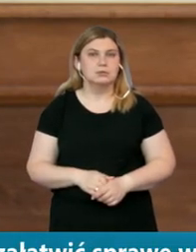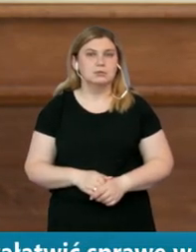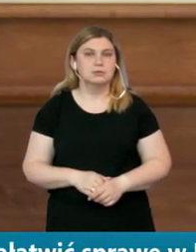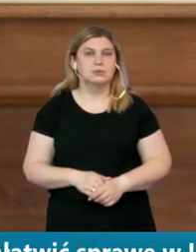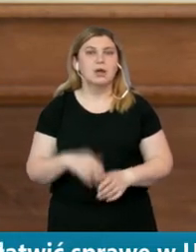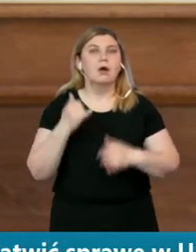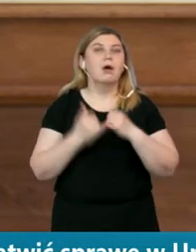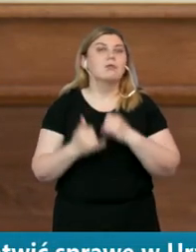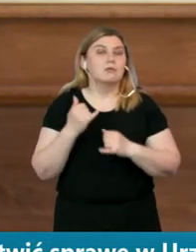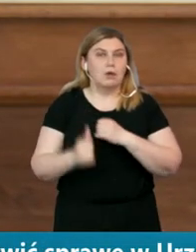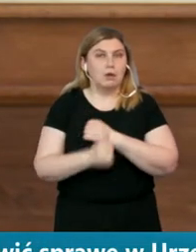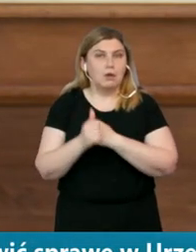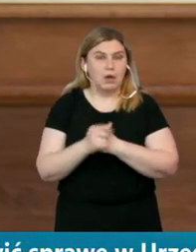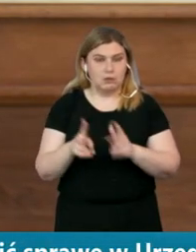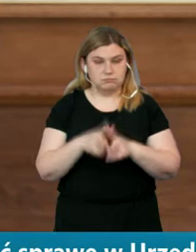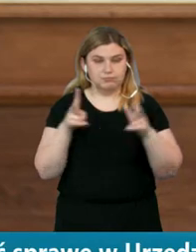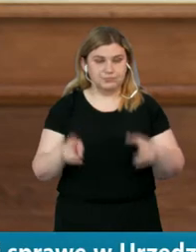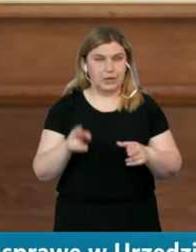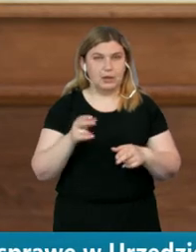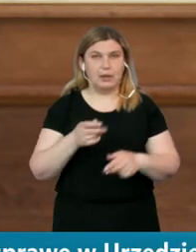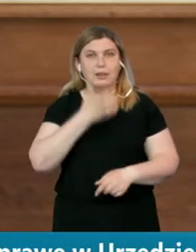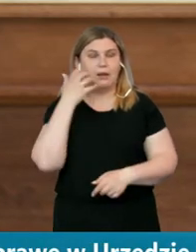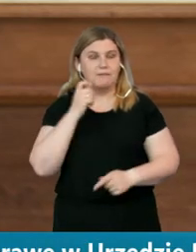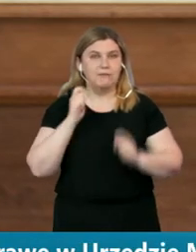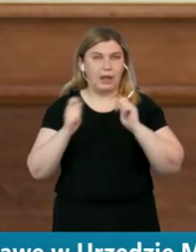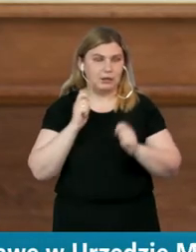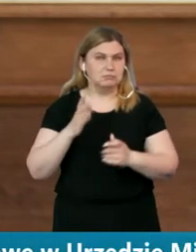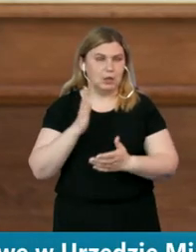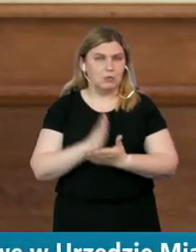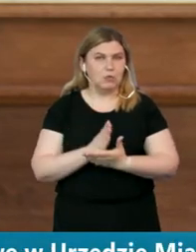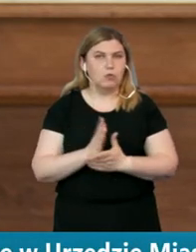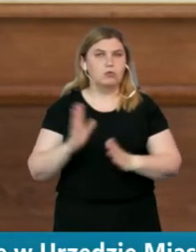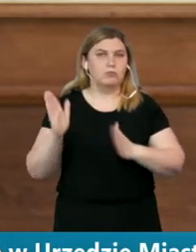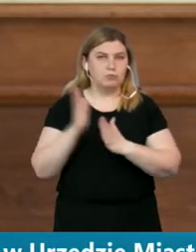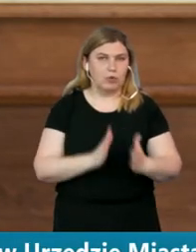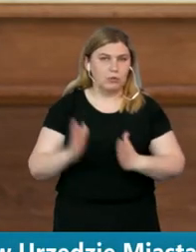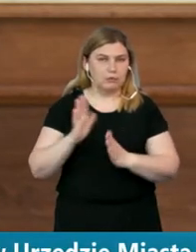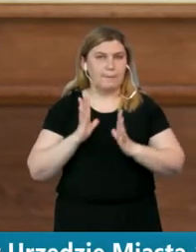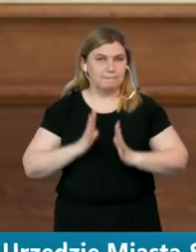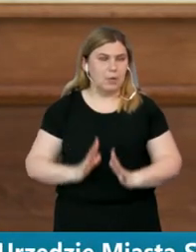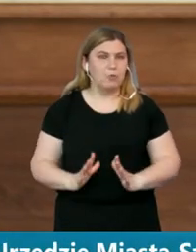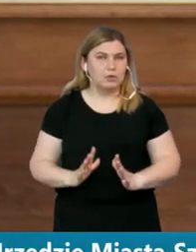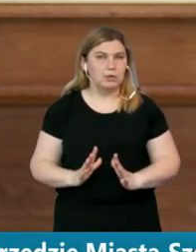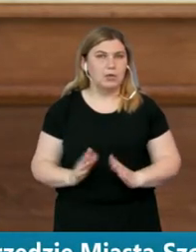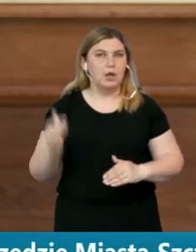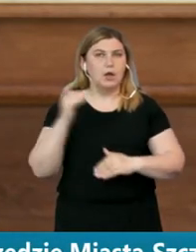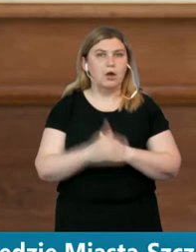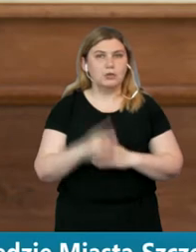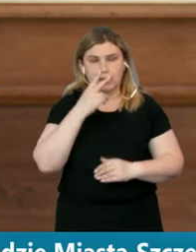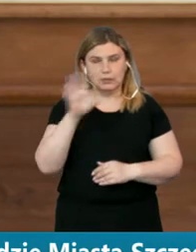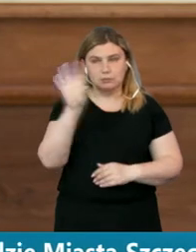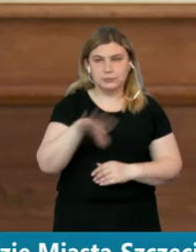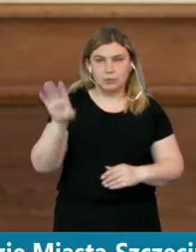Jeżeli chodzi o sezon letni, wakacyjny, to powoli też się do niego w mieście przygotowujemy. Ostatnio wizytowałem